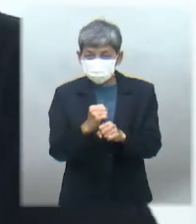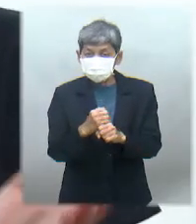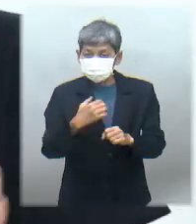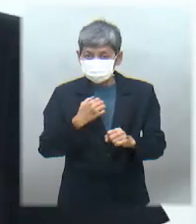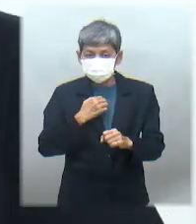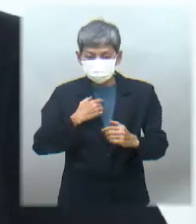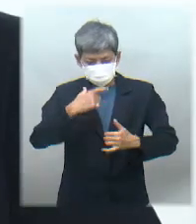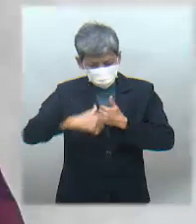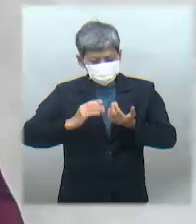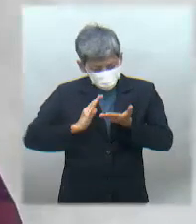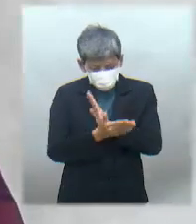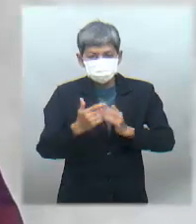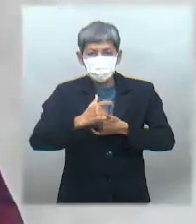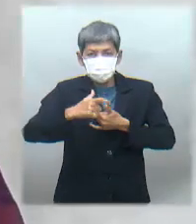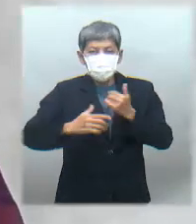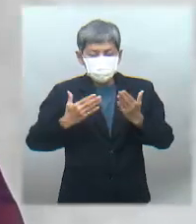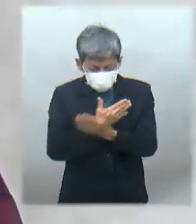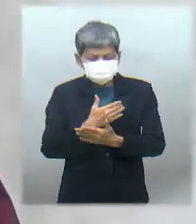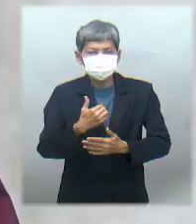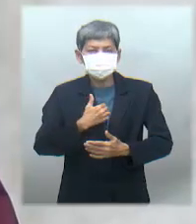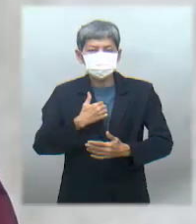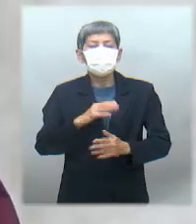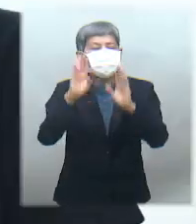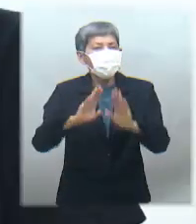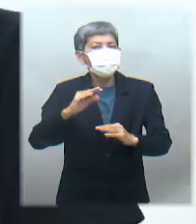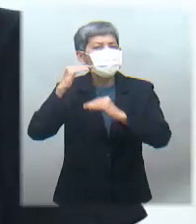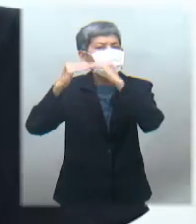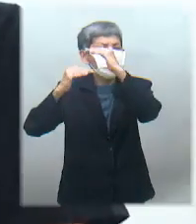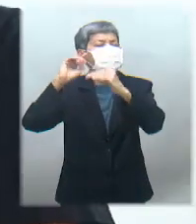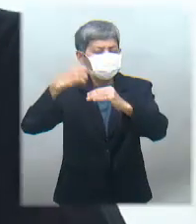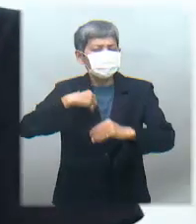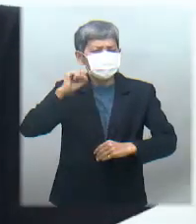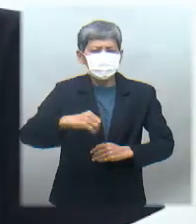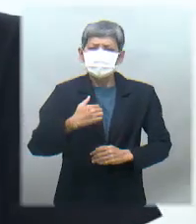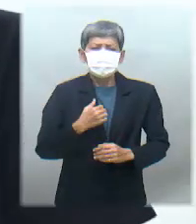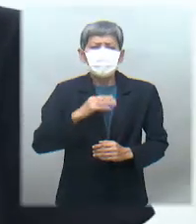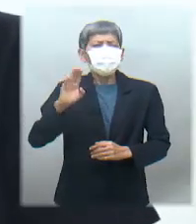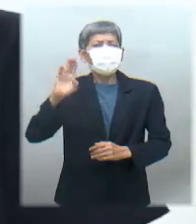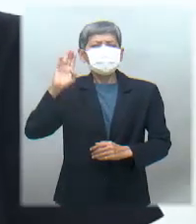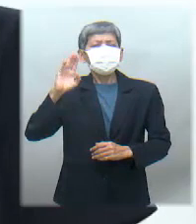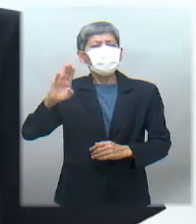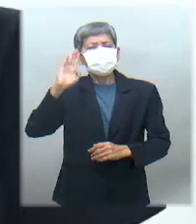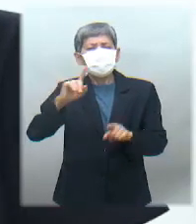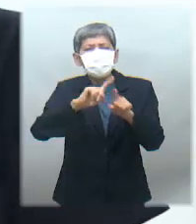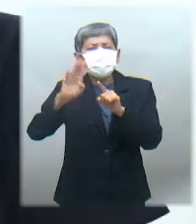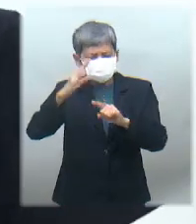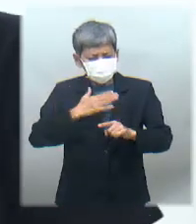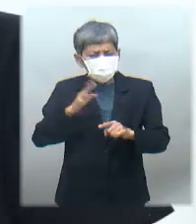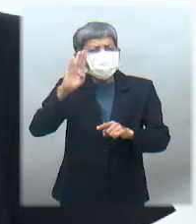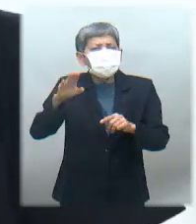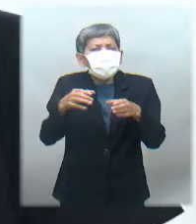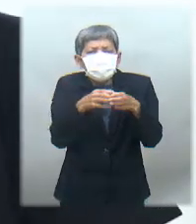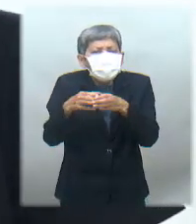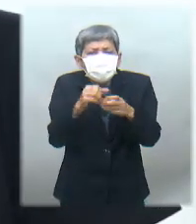พอคุตองเปลยนแลคือคนทตองปรบตัighặt to another human criteriaใช่ะปไมใช่คะพสัตคเราต